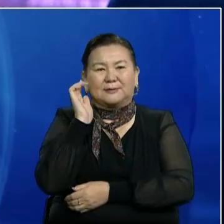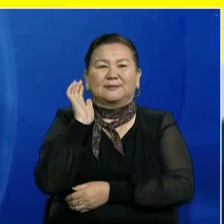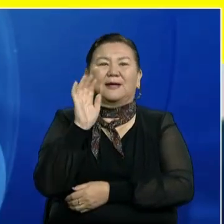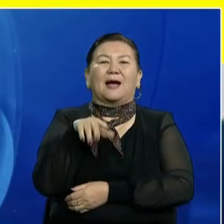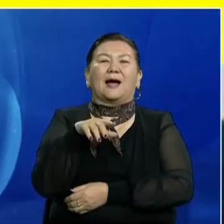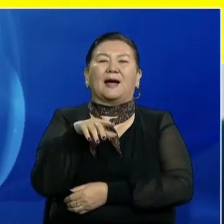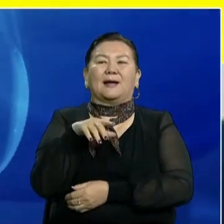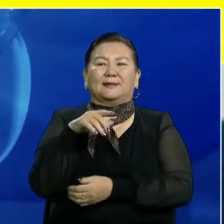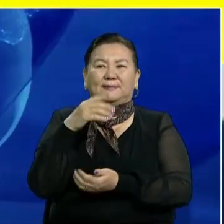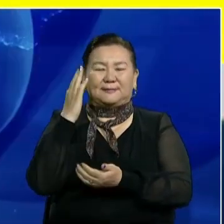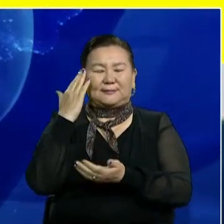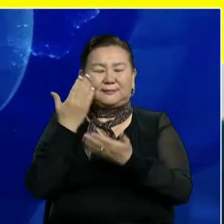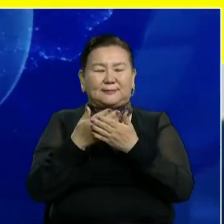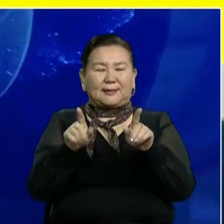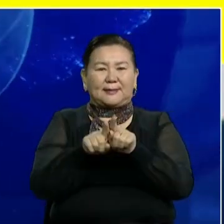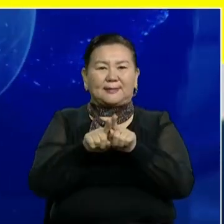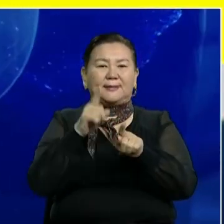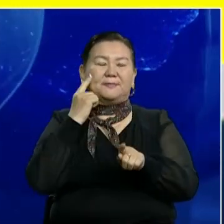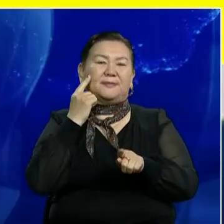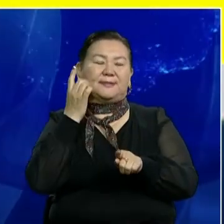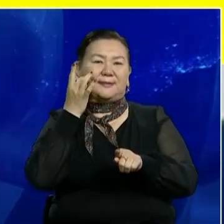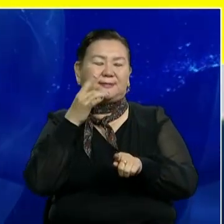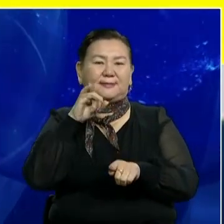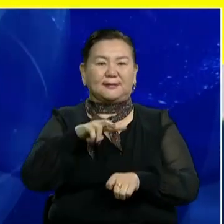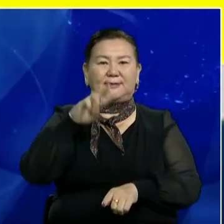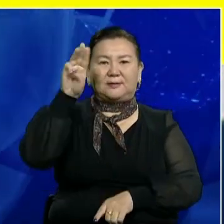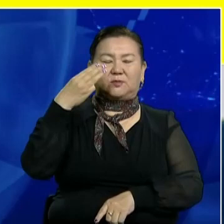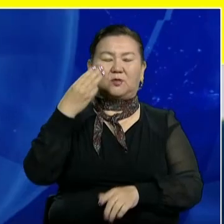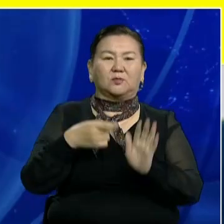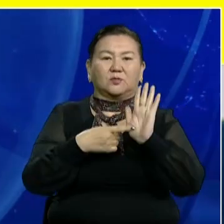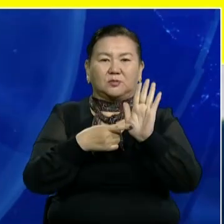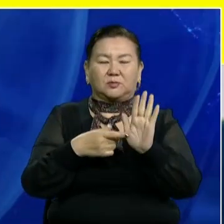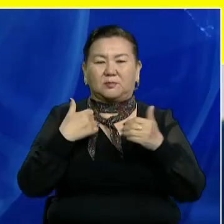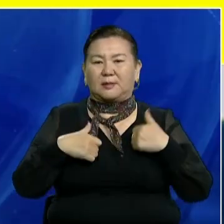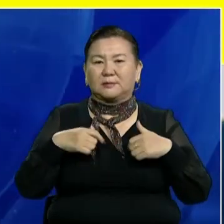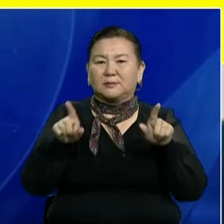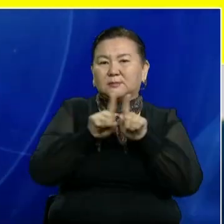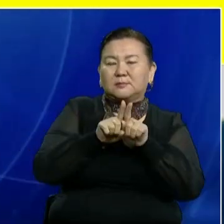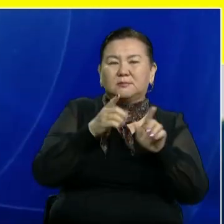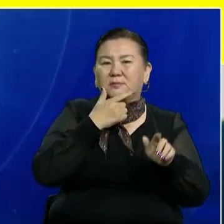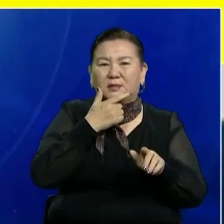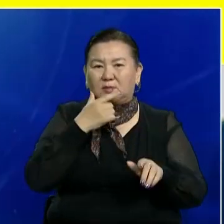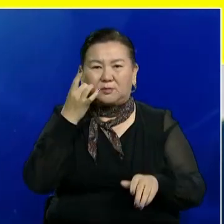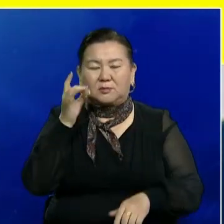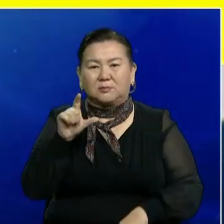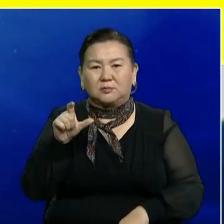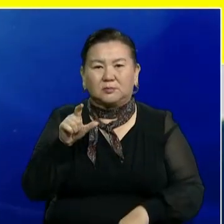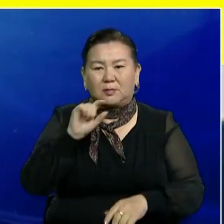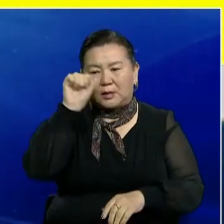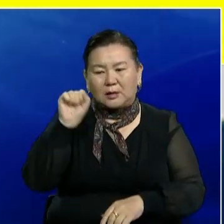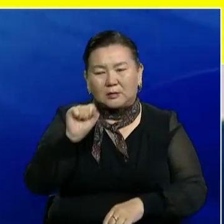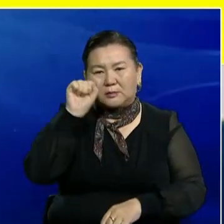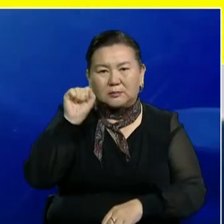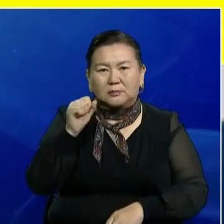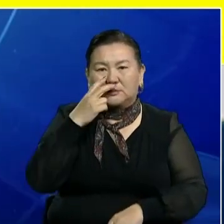цаана асуудалтай шүү. Бид нар шиг ингээд эмгтэй хүмүүс шиг ил тод гаргаа ярьдаггүй, багш нартайгаа дутан байдаггүй. Тийм болохоор цаана нэр асуудалтай шүү